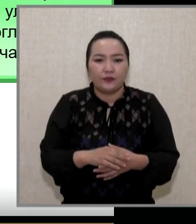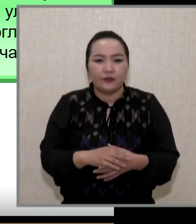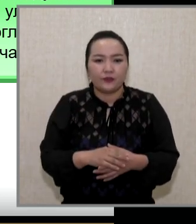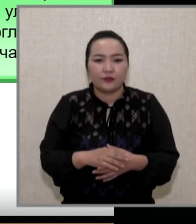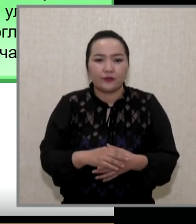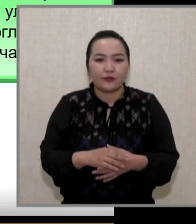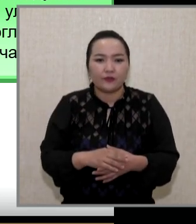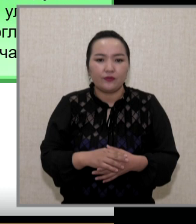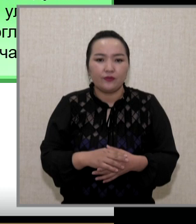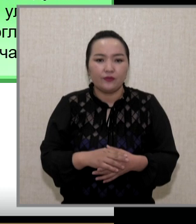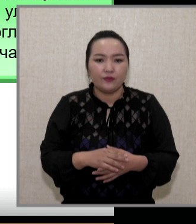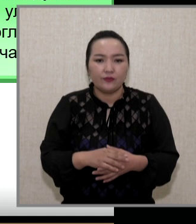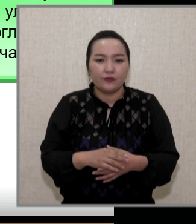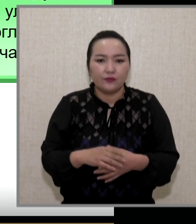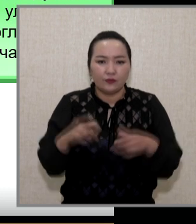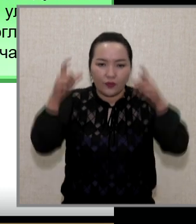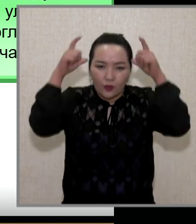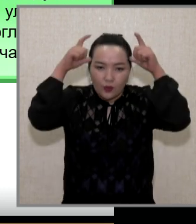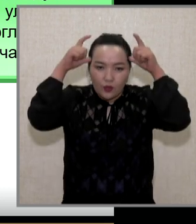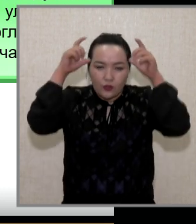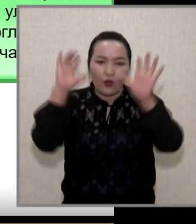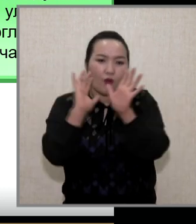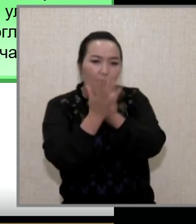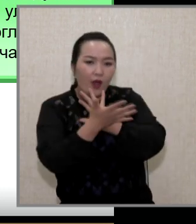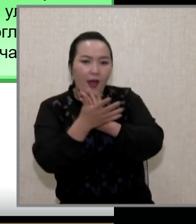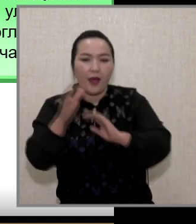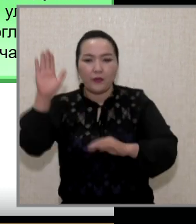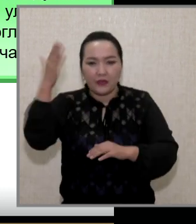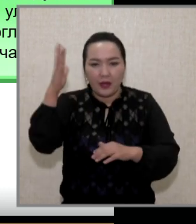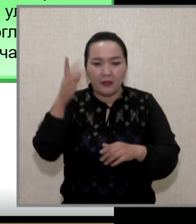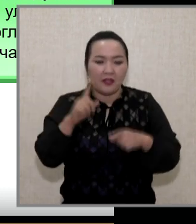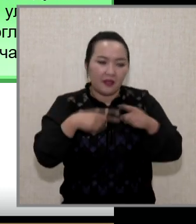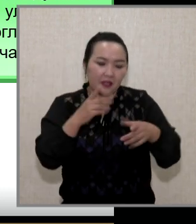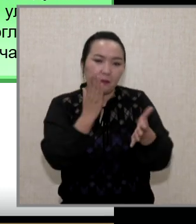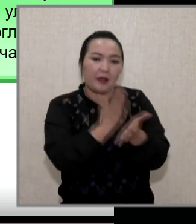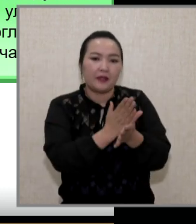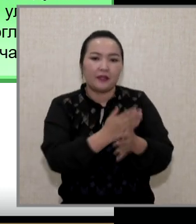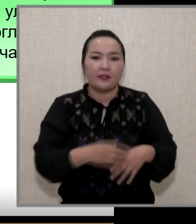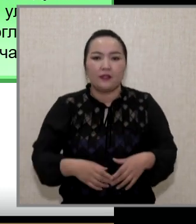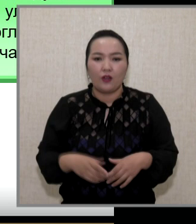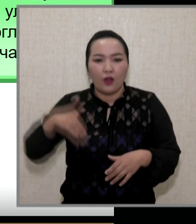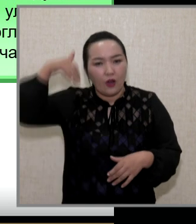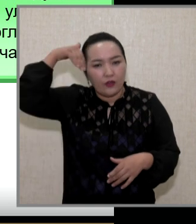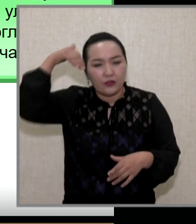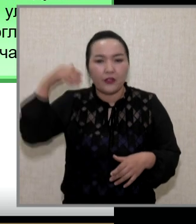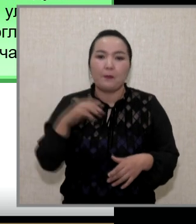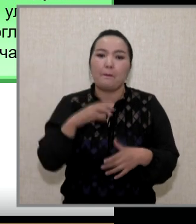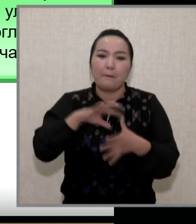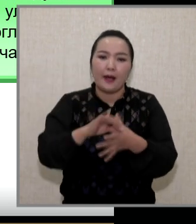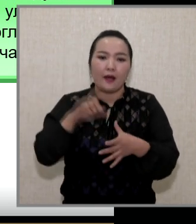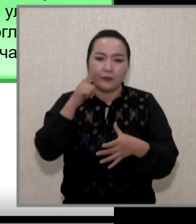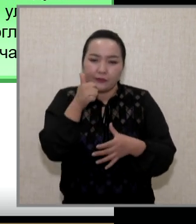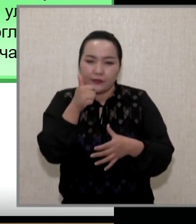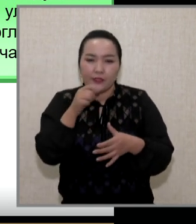бол бүлээн чанартай байдаг бахан. Харин үхрийн маханд үл орлогдох амин хүчлийн хэмжээ харьцангуй их байдаг. За хоньны мах бол ам